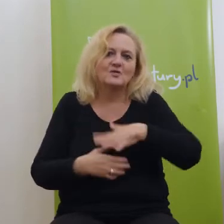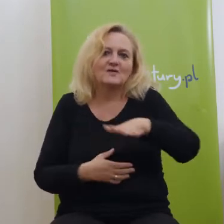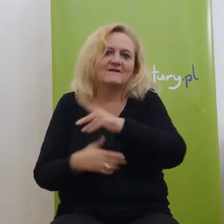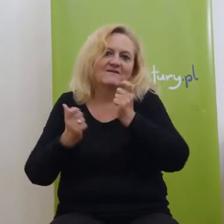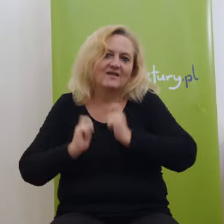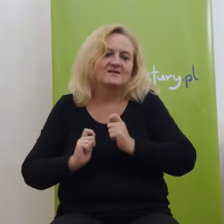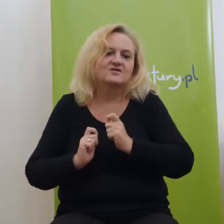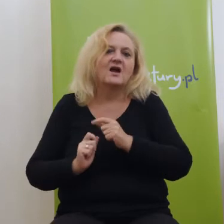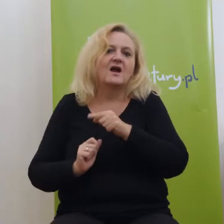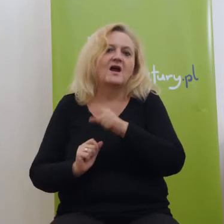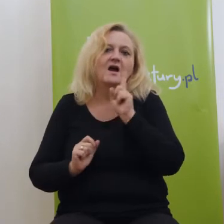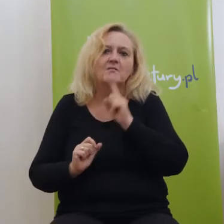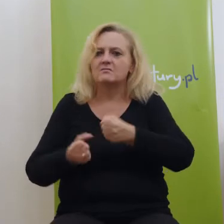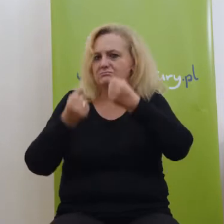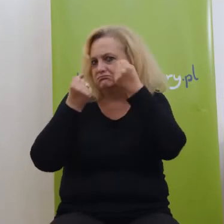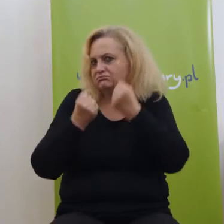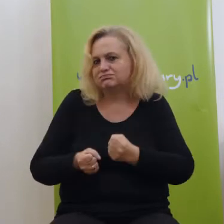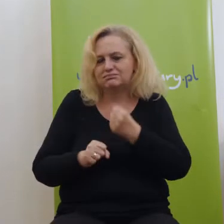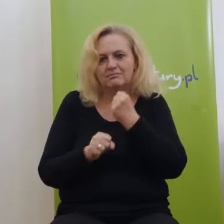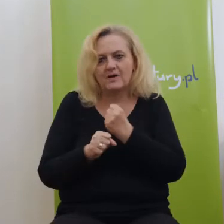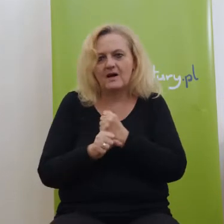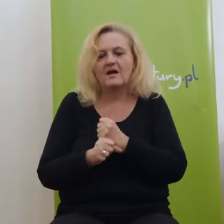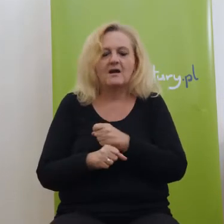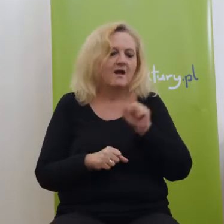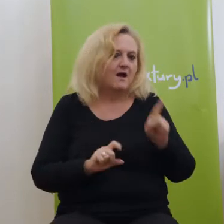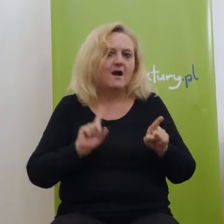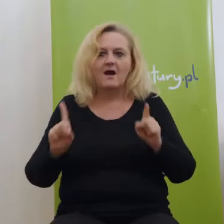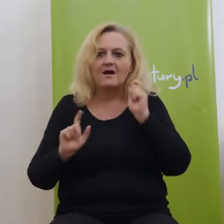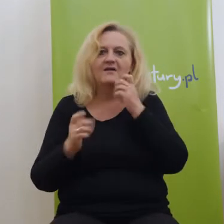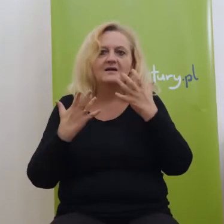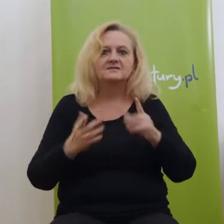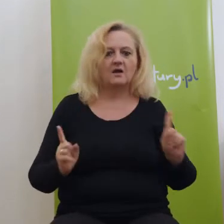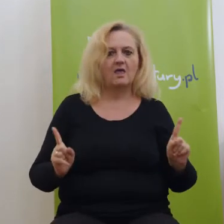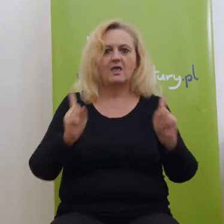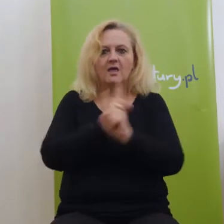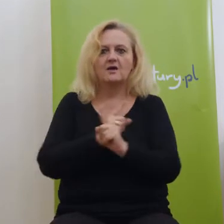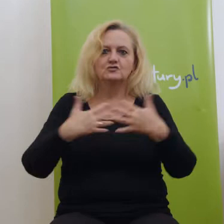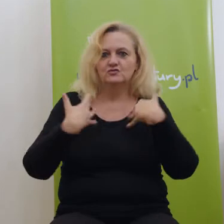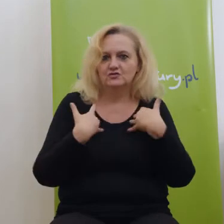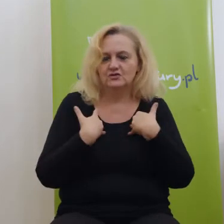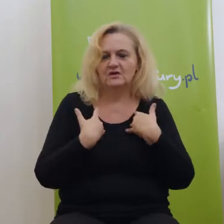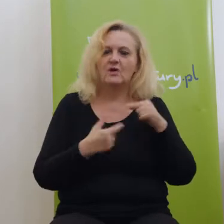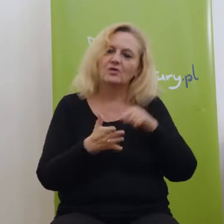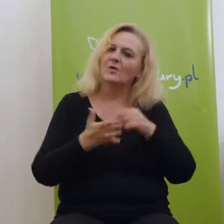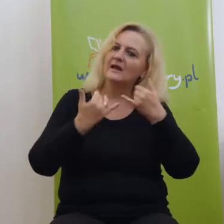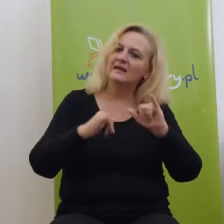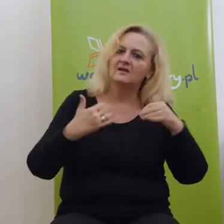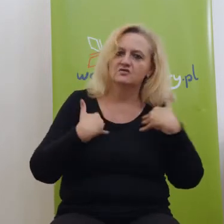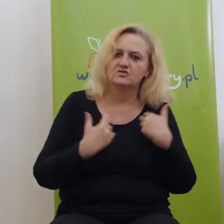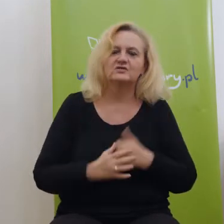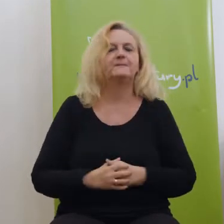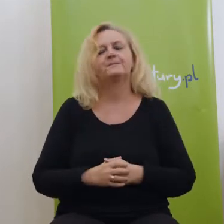jest pracą bardzo ciężką. Każda z nich chciałaby mieć to drugie życie, to inne.